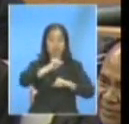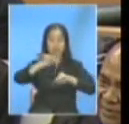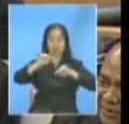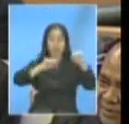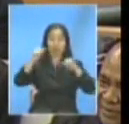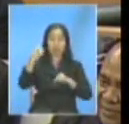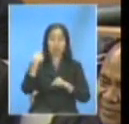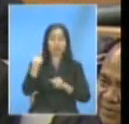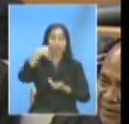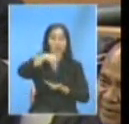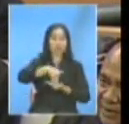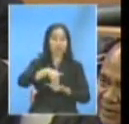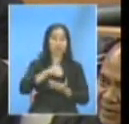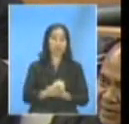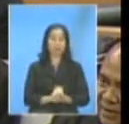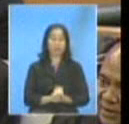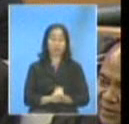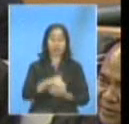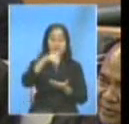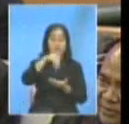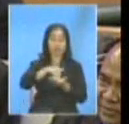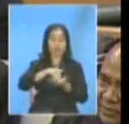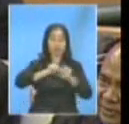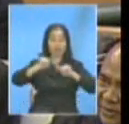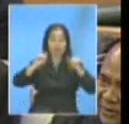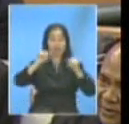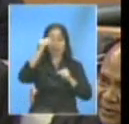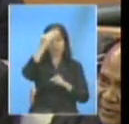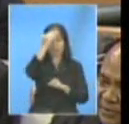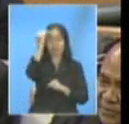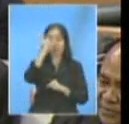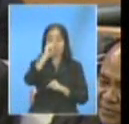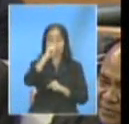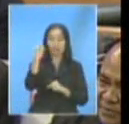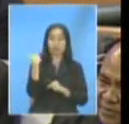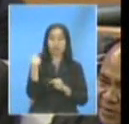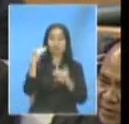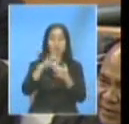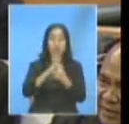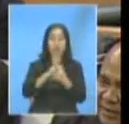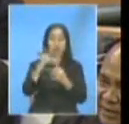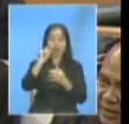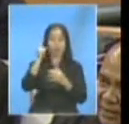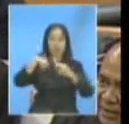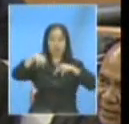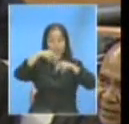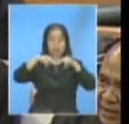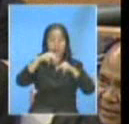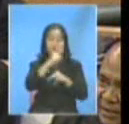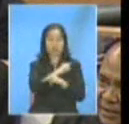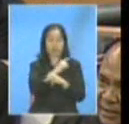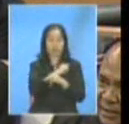านนะตั้งศูนย์บัญชาการขึ้นมาเพื่อรับว่าจะมีการปกป้องในการดูแลเรื่องการทุจ